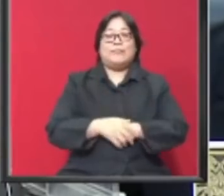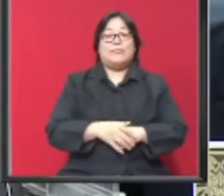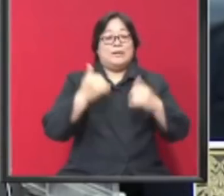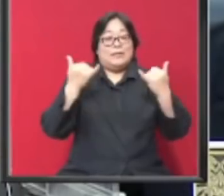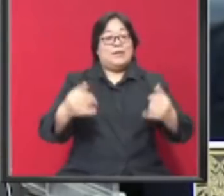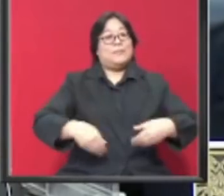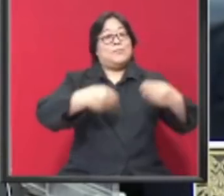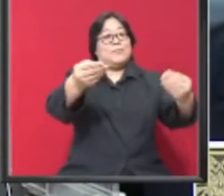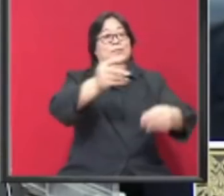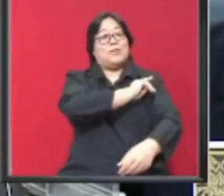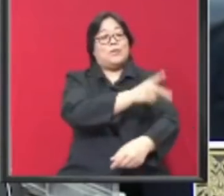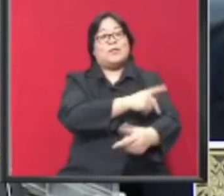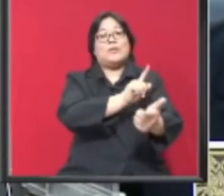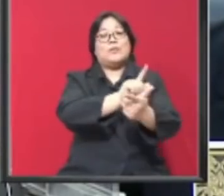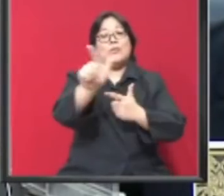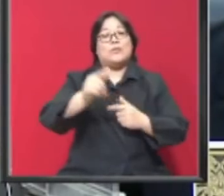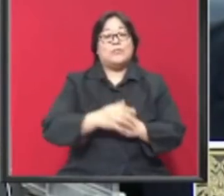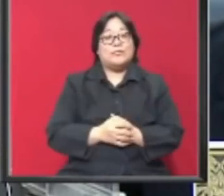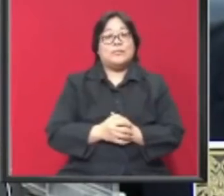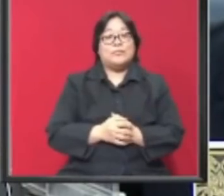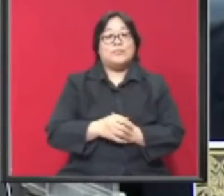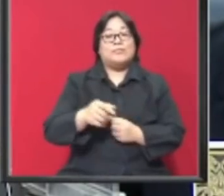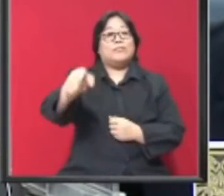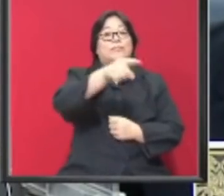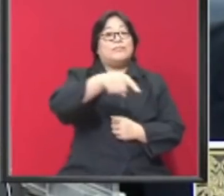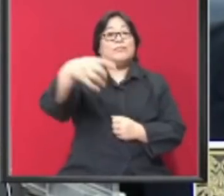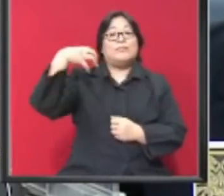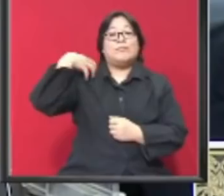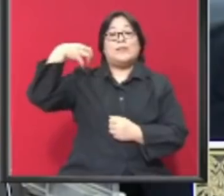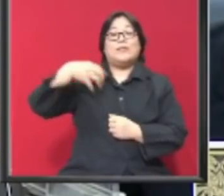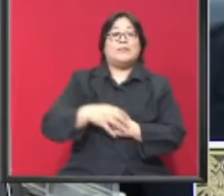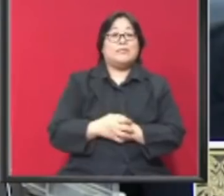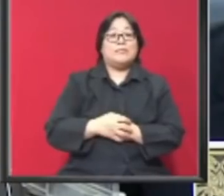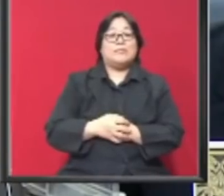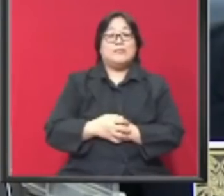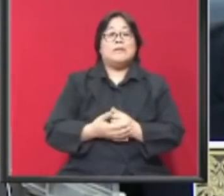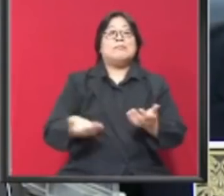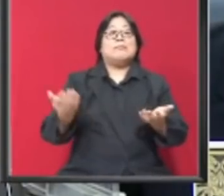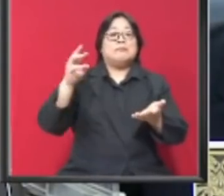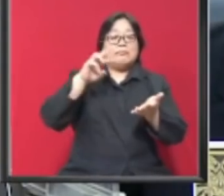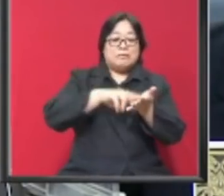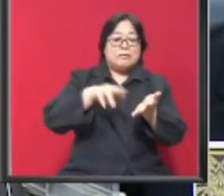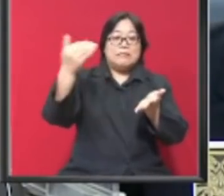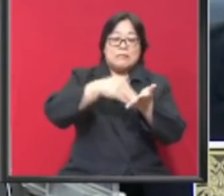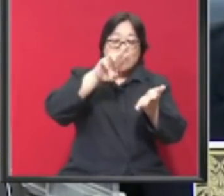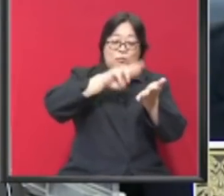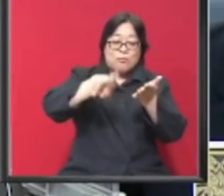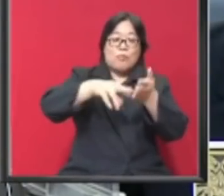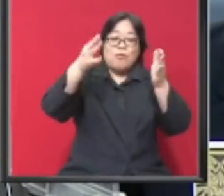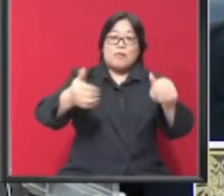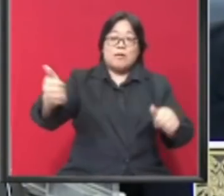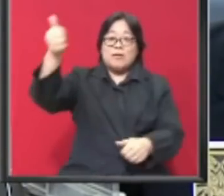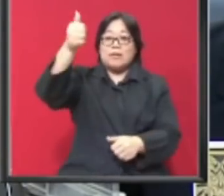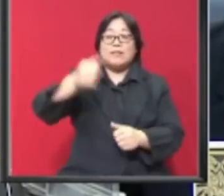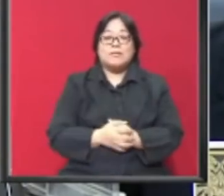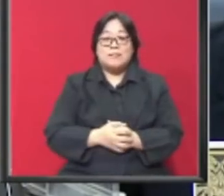pihak yang Diberi Kuasa menulus yang terdiri daripada pegawai terpaksa Rojo kepada orang atasan